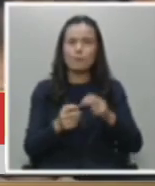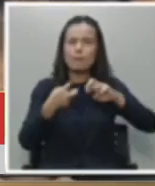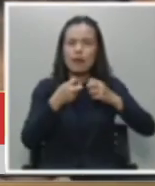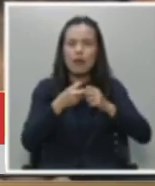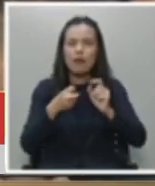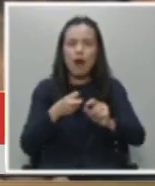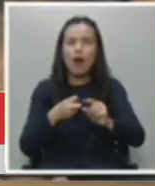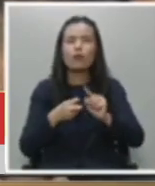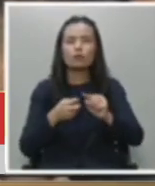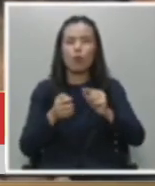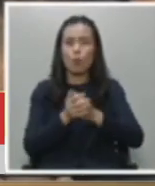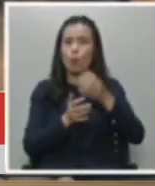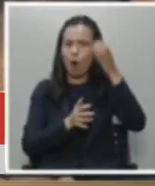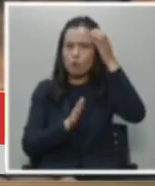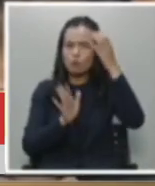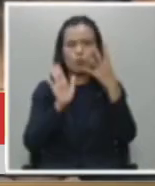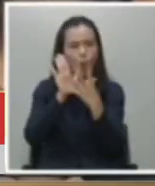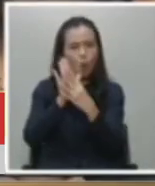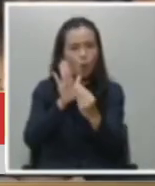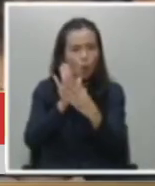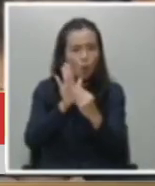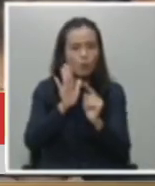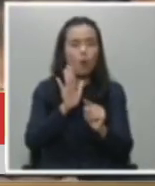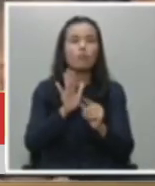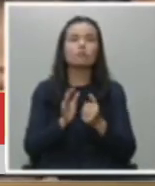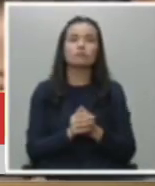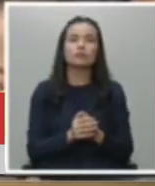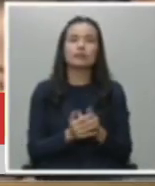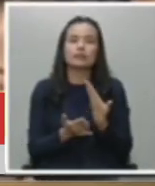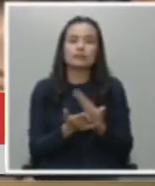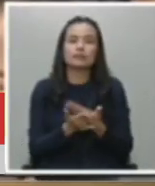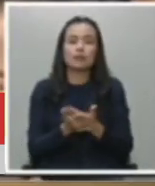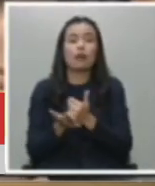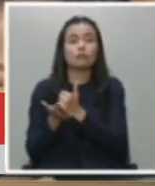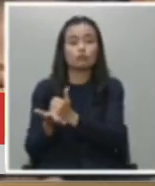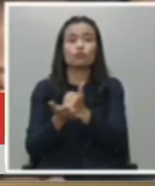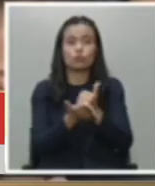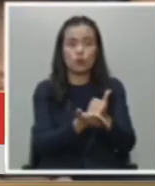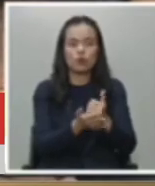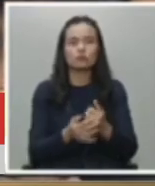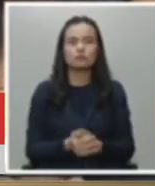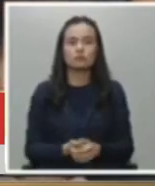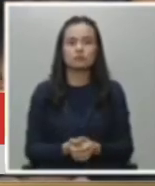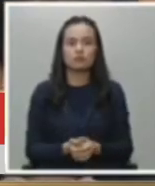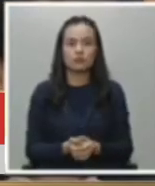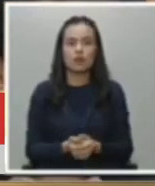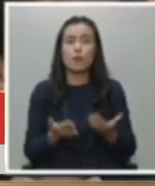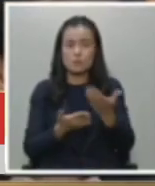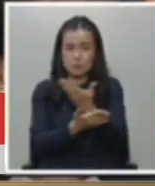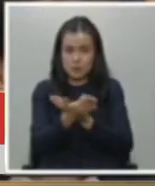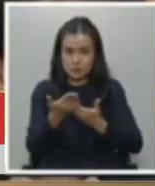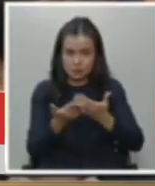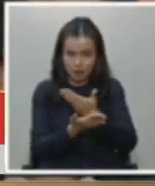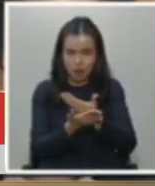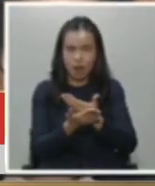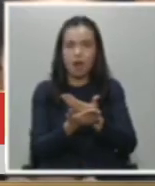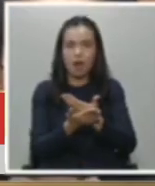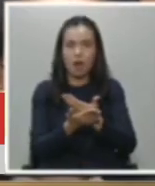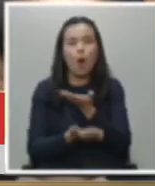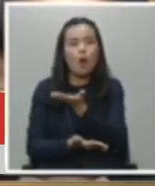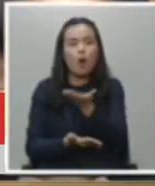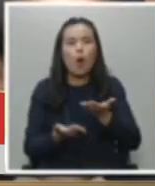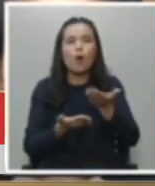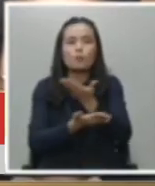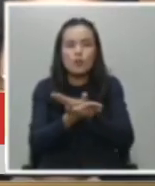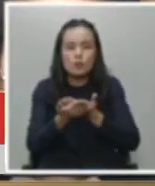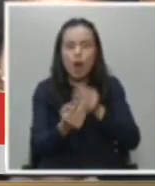บาลต้องให้ความรู้เขาในเรื่องนี้ส่วนเรื่องของเงินเยียวยาท่านประธานครับทราบว่าท่านพิจารณาอยู่ก็ขอให้พิจารณาด้ว